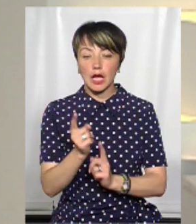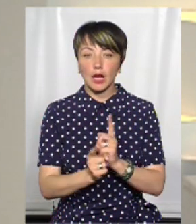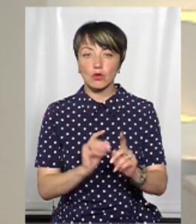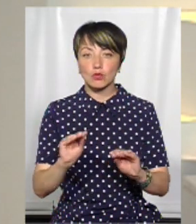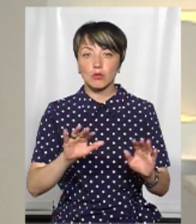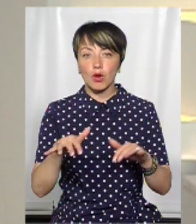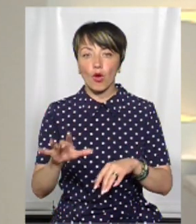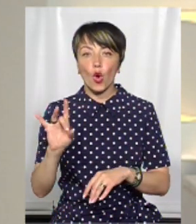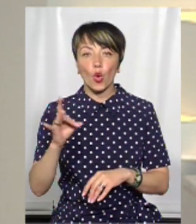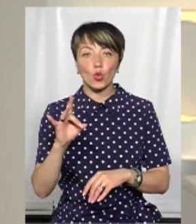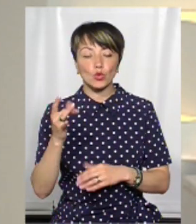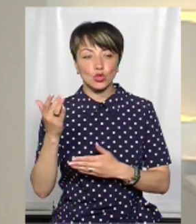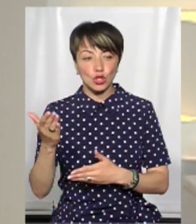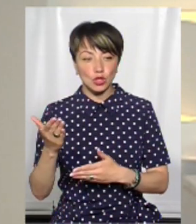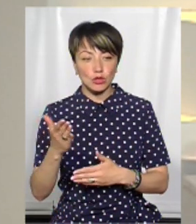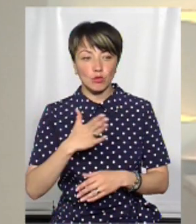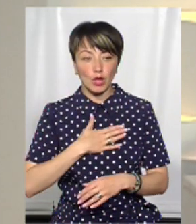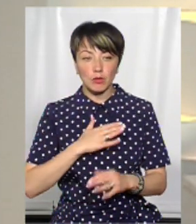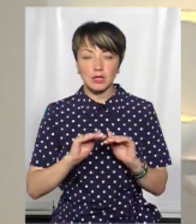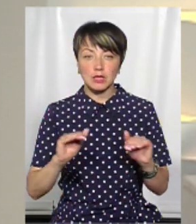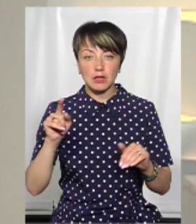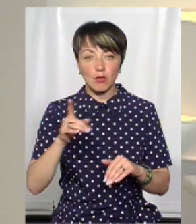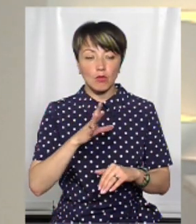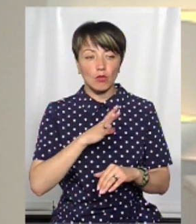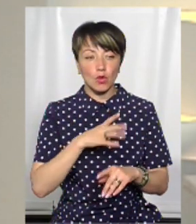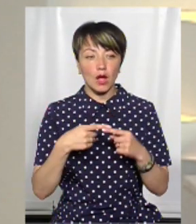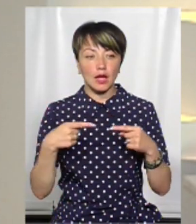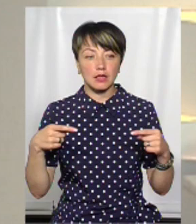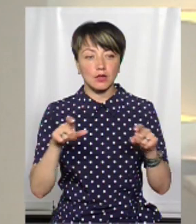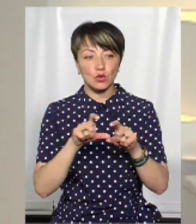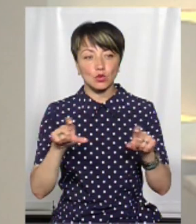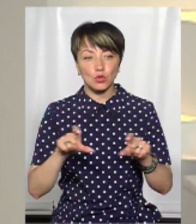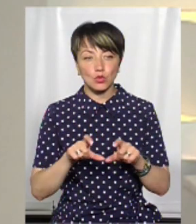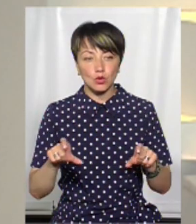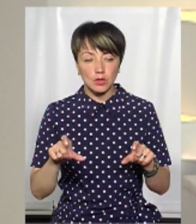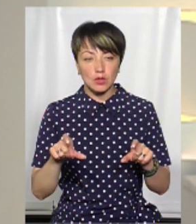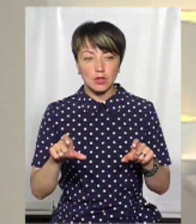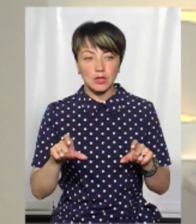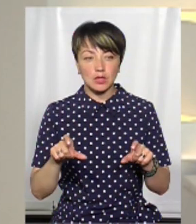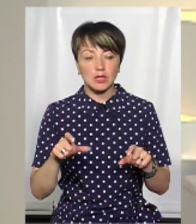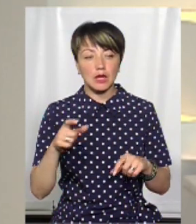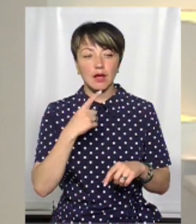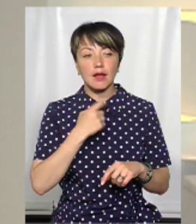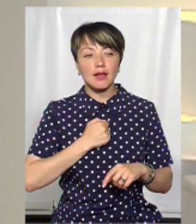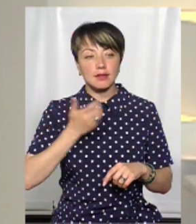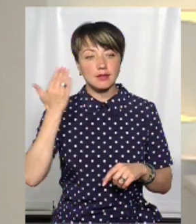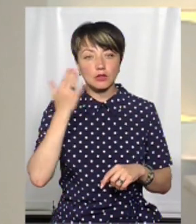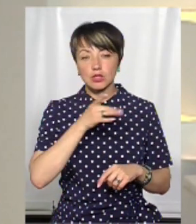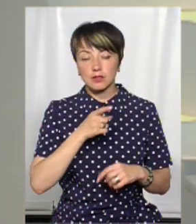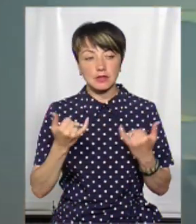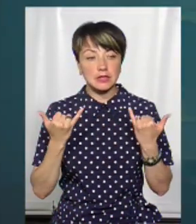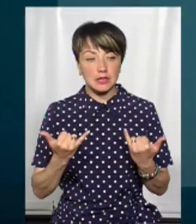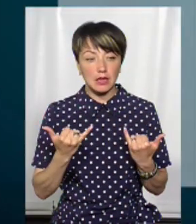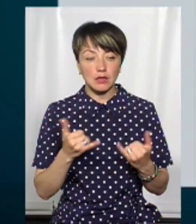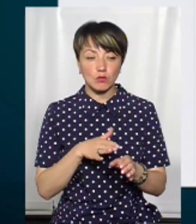реконструкція пляжу в Ружичній? В моєму дитинстві там ще була якась інфраструктура з радянських часів.